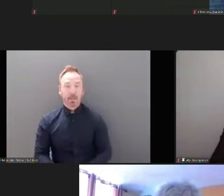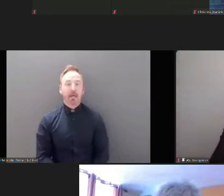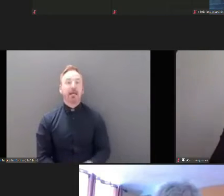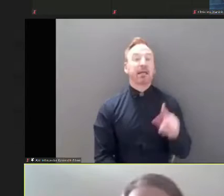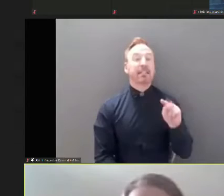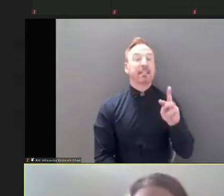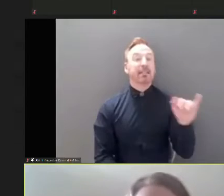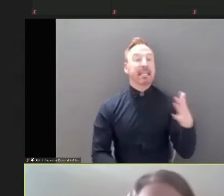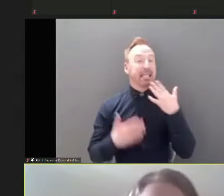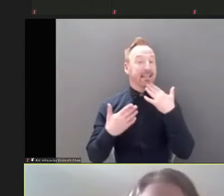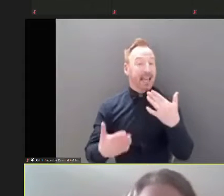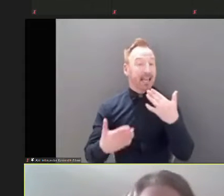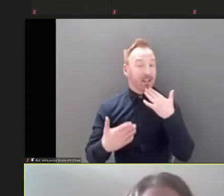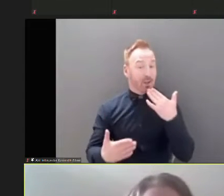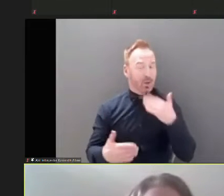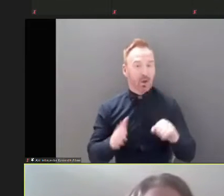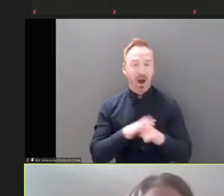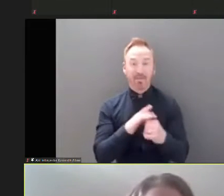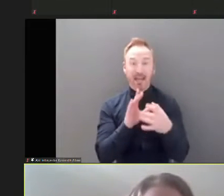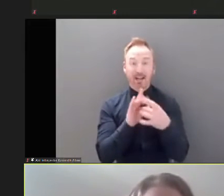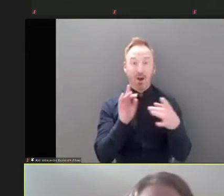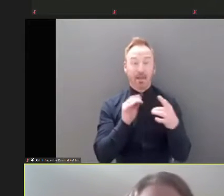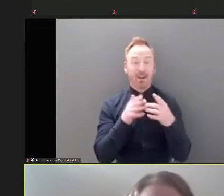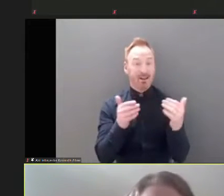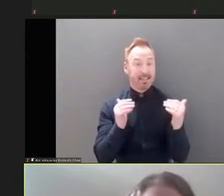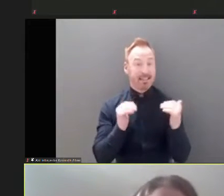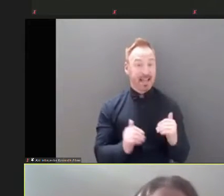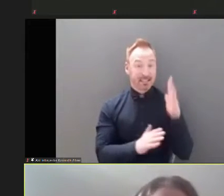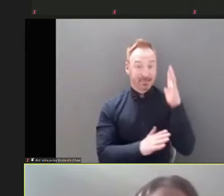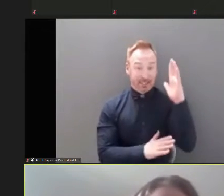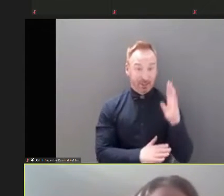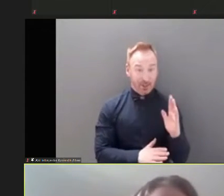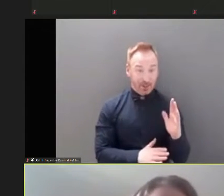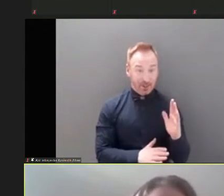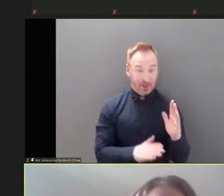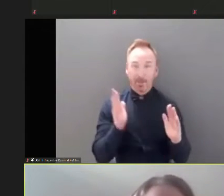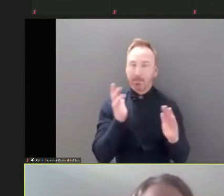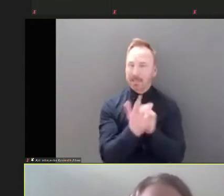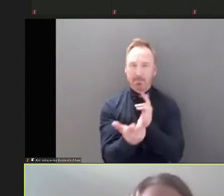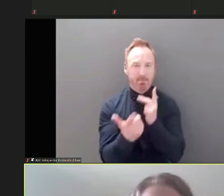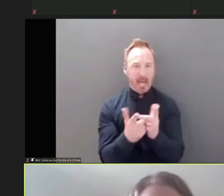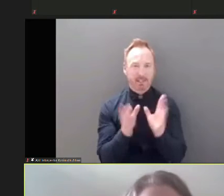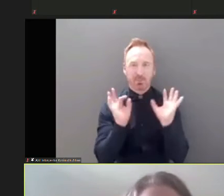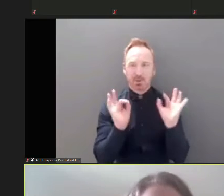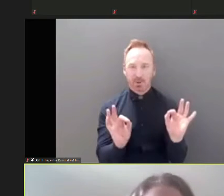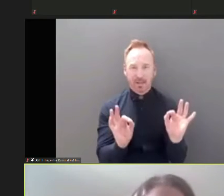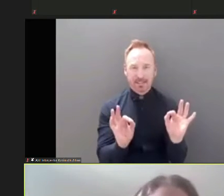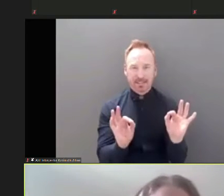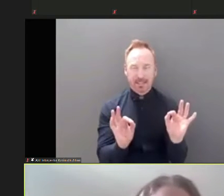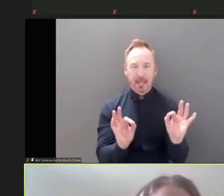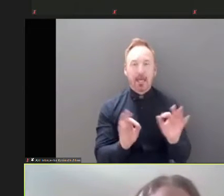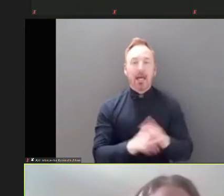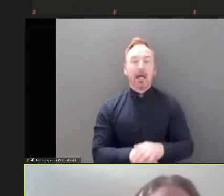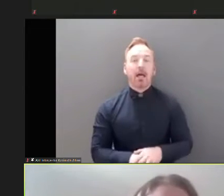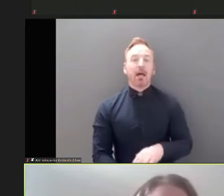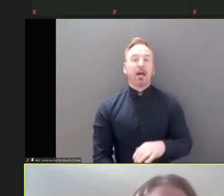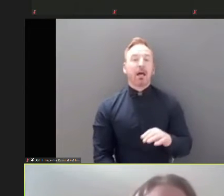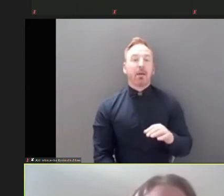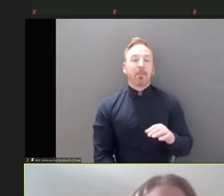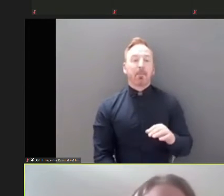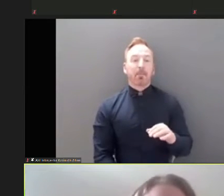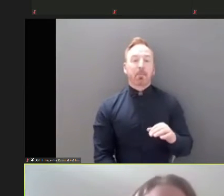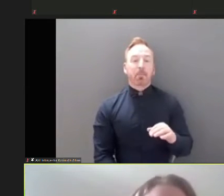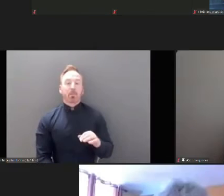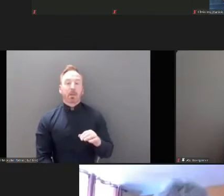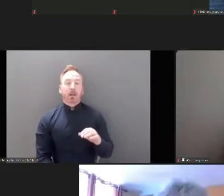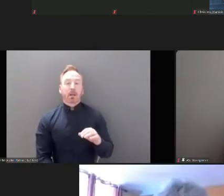Actually, going off that note, our next speaker goes very well. We have Sohelia Delvend, and she is with the Campaign to Free